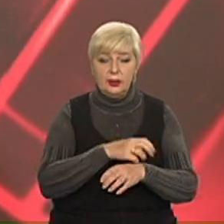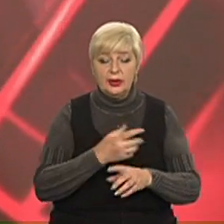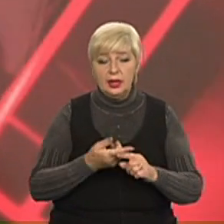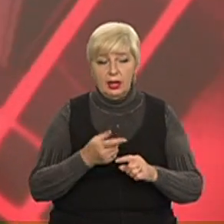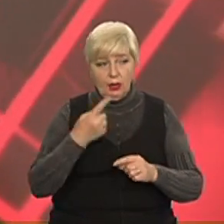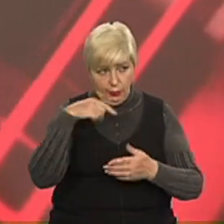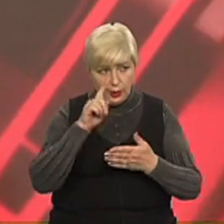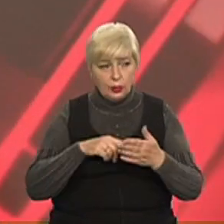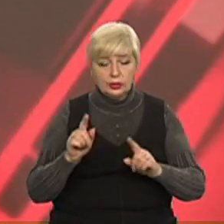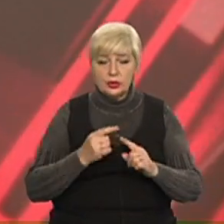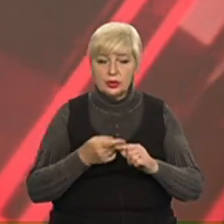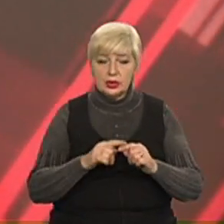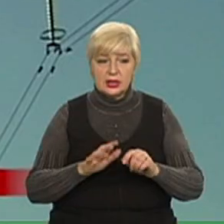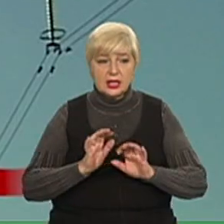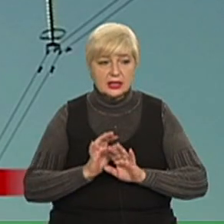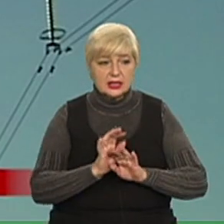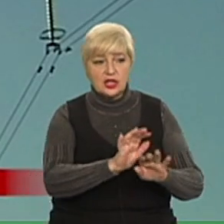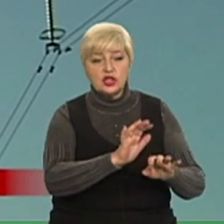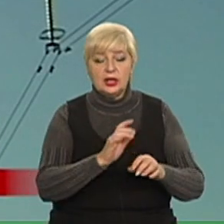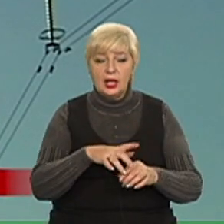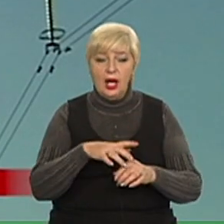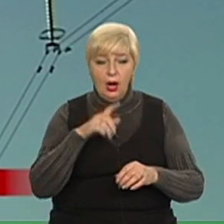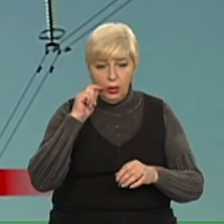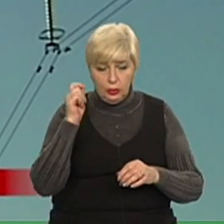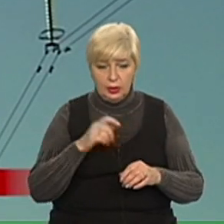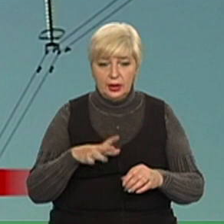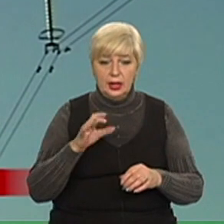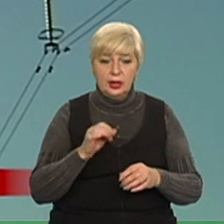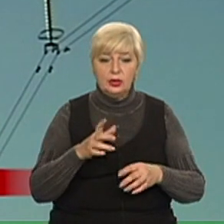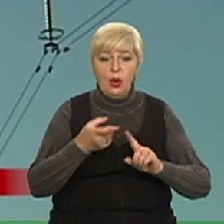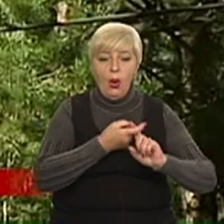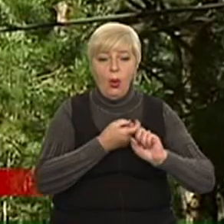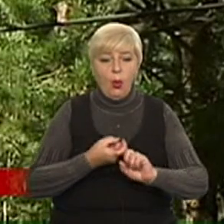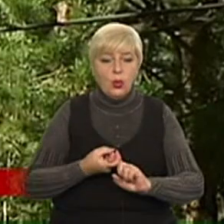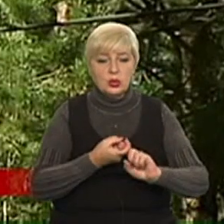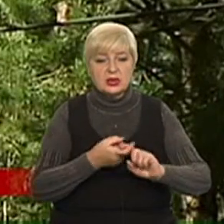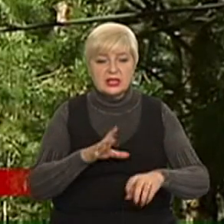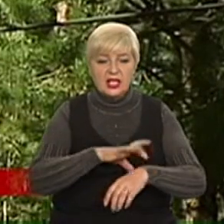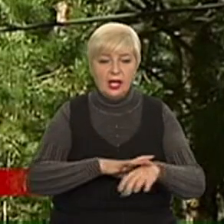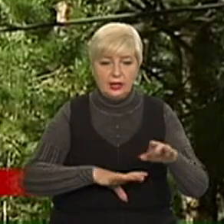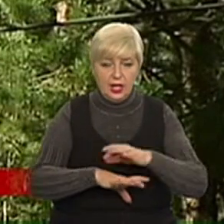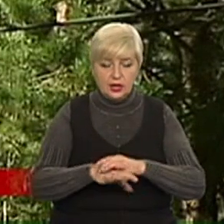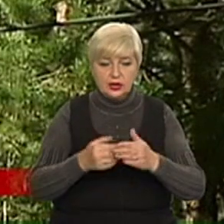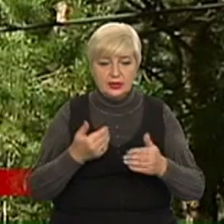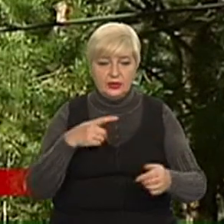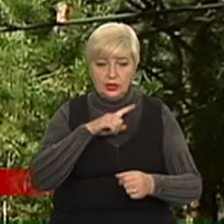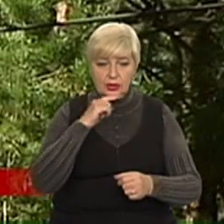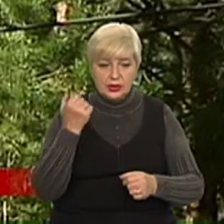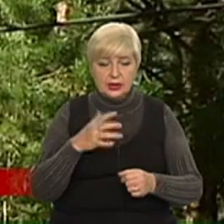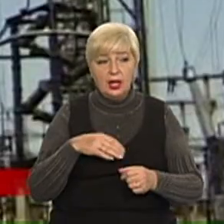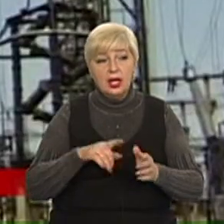зажене країну в нову залежність. Мовляв, Росія спочатку постачатиме електрику задешево, чим зробить українську енергетичну